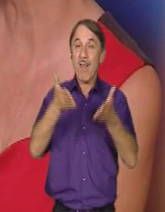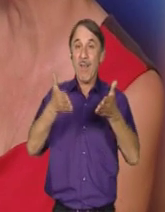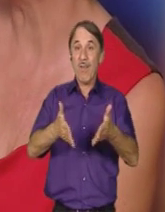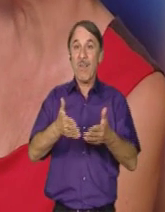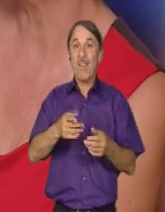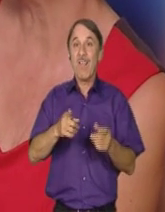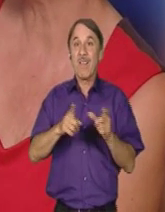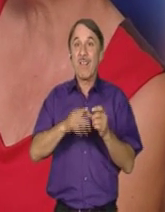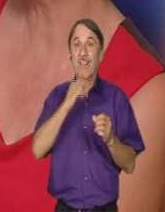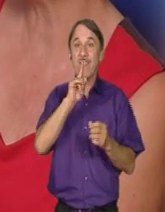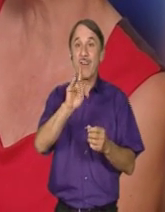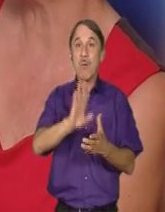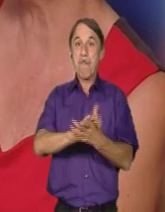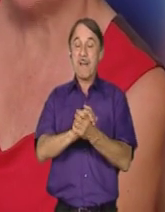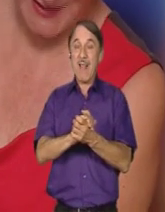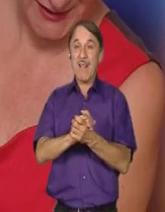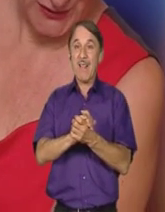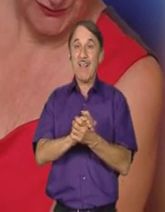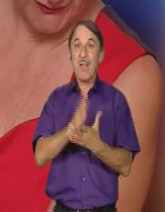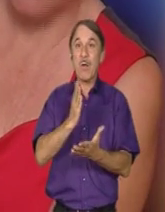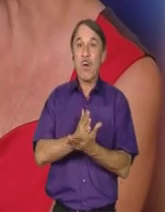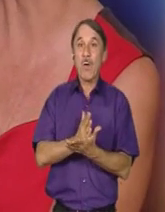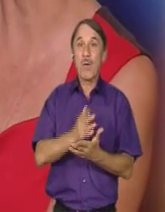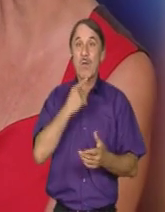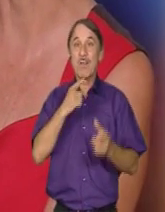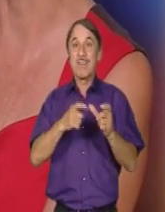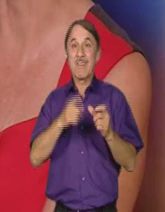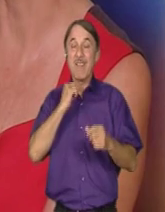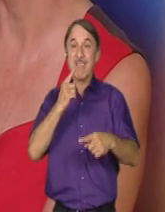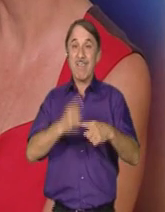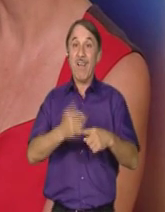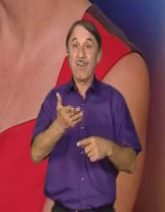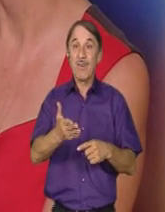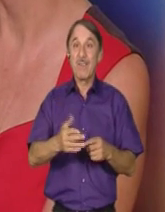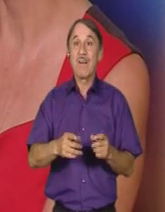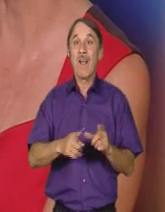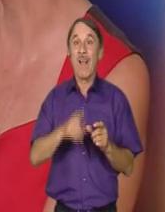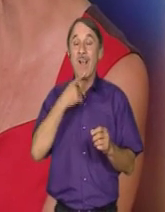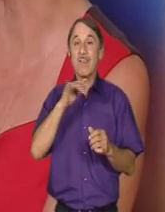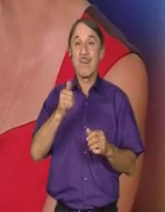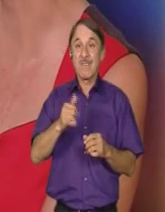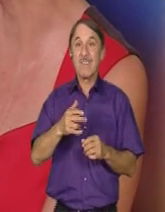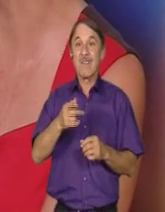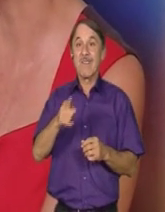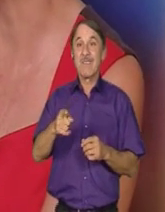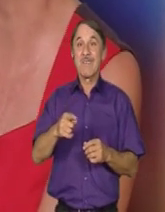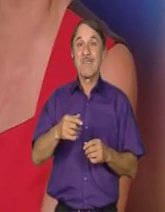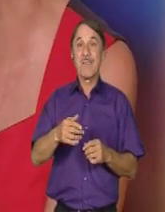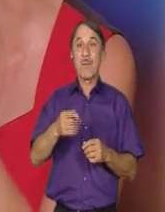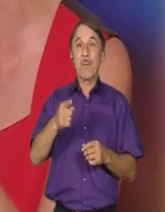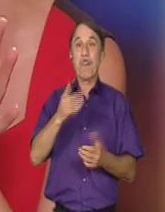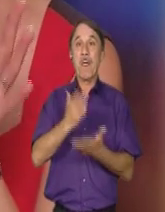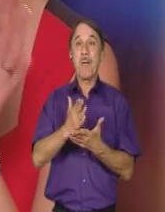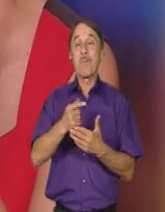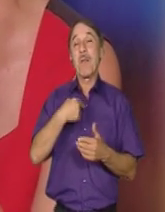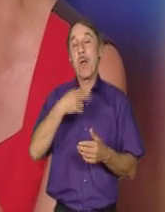na televiziji ove emisije, da je vaša prva knjiga zapravo bila o Šurbeku, je li tako? Stonoteniseru. O Stonoteniseru, da.